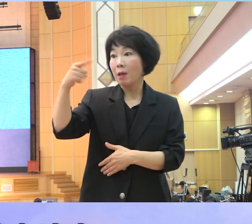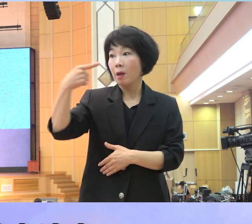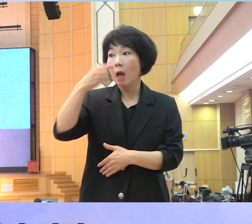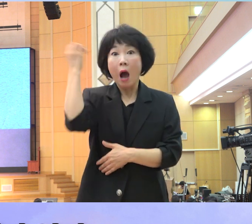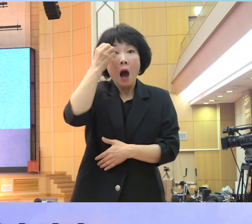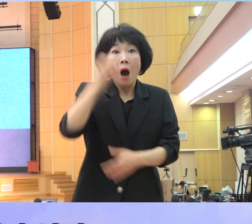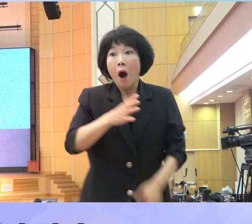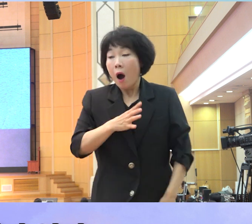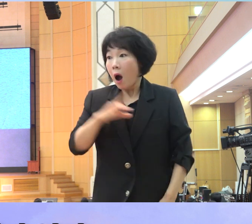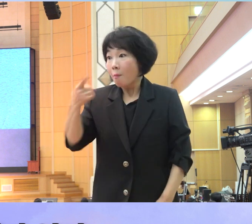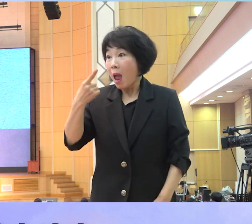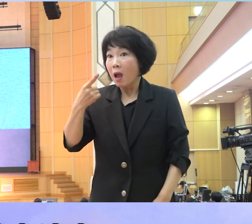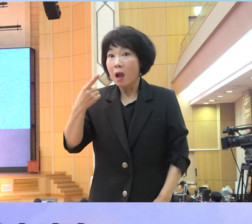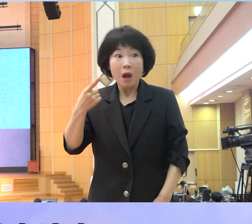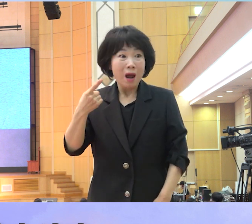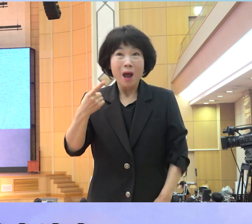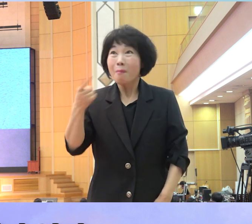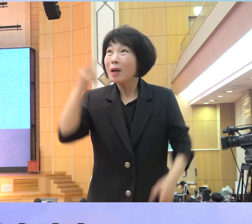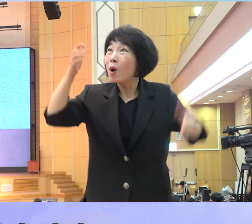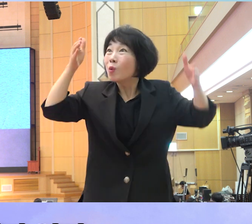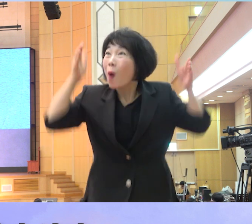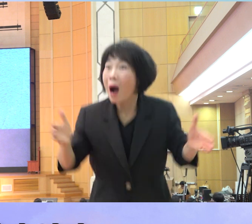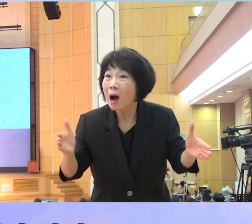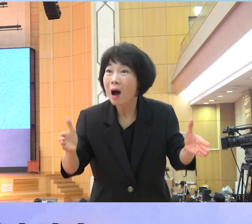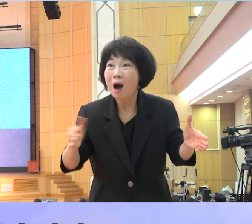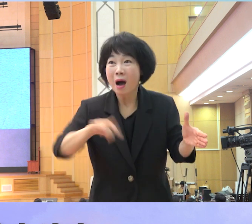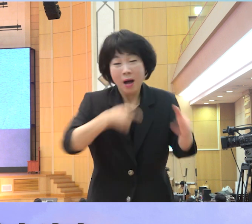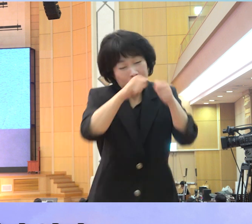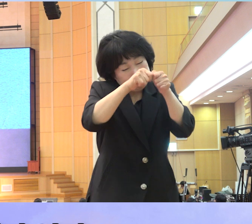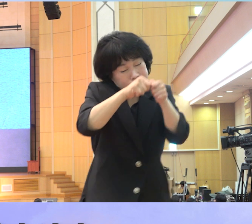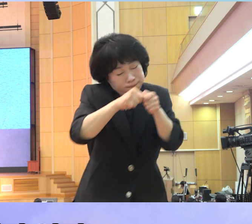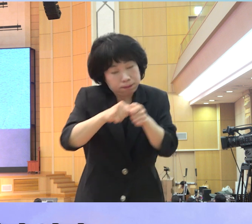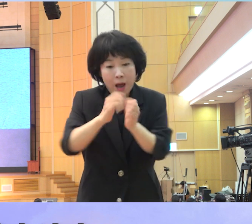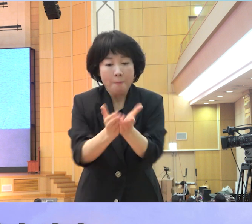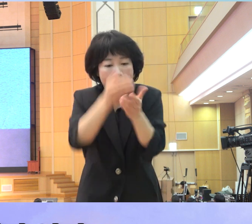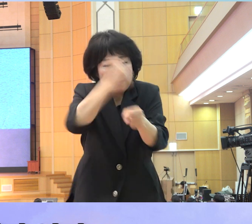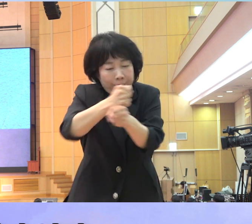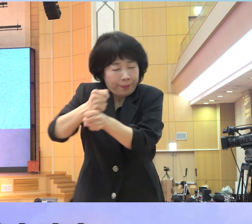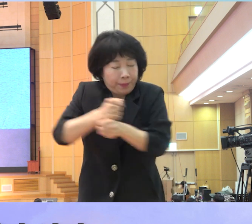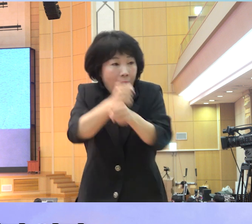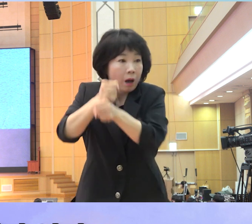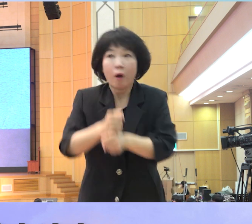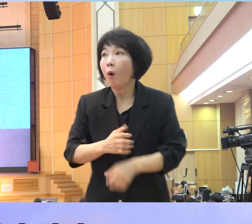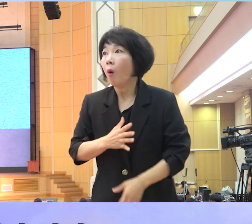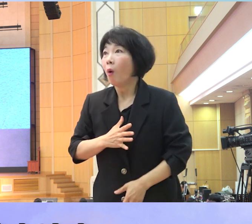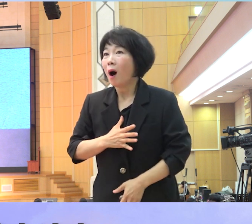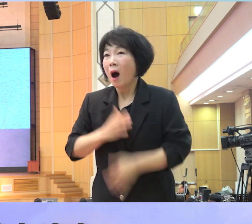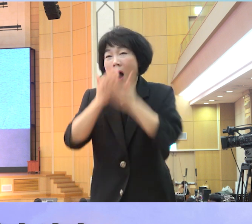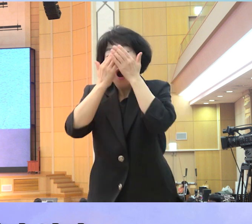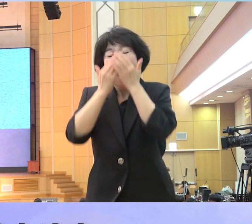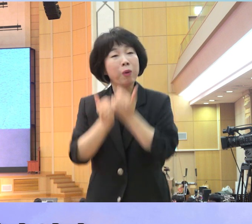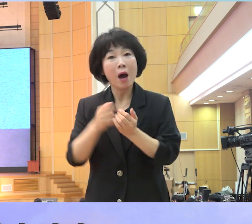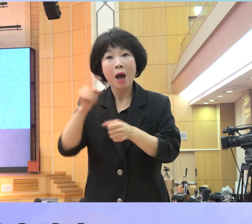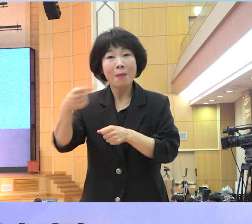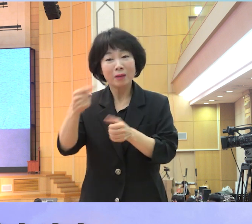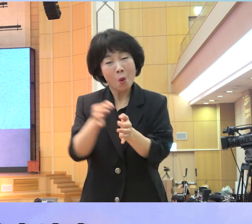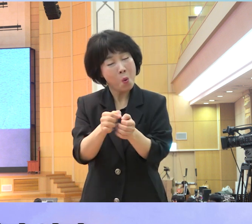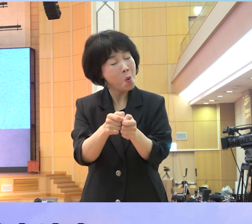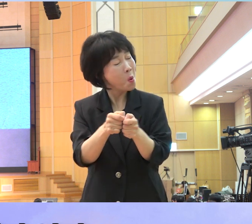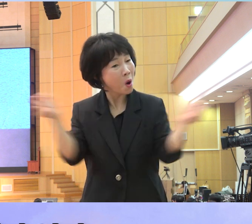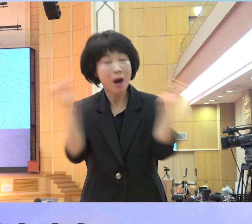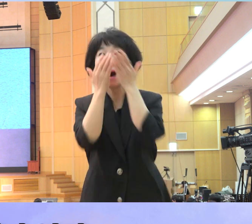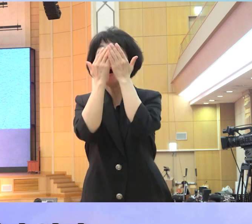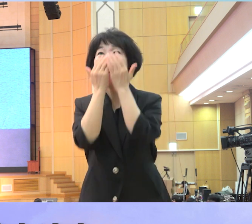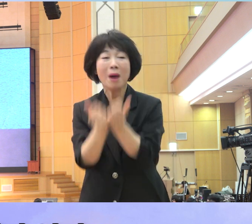우리 아직 100년도 못 살았어요. 100년도 못 사는데 다 아는 것처럼 살아가잖아요. 다 아는 것처럼. 아직도